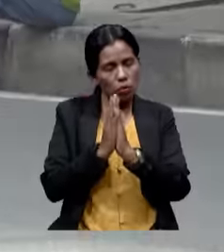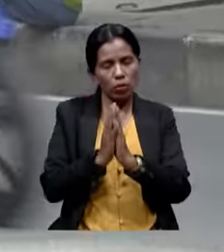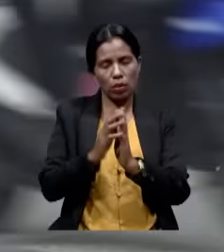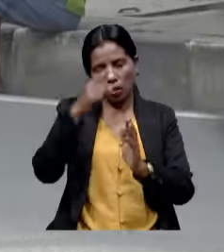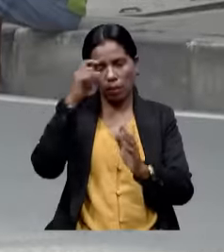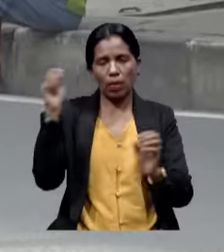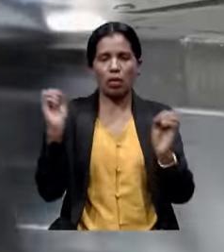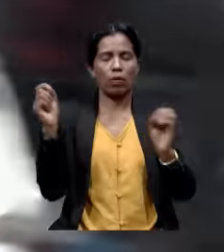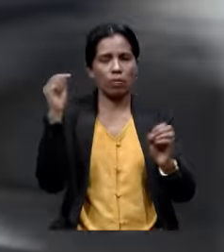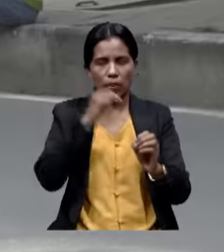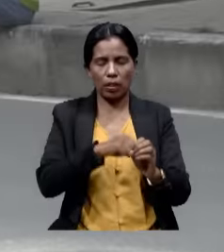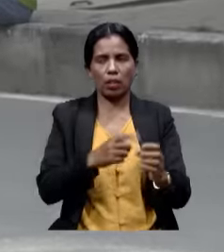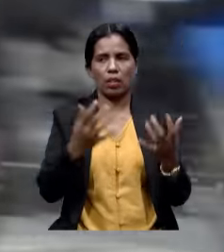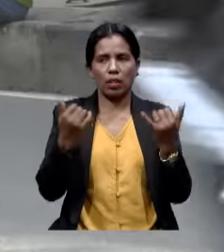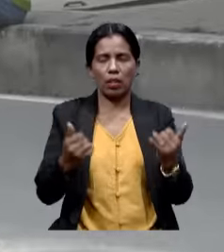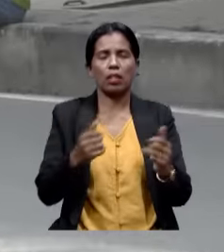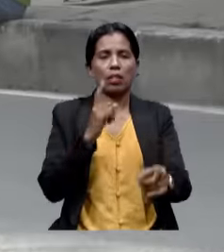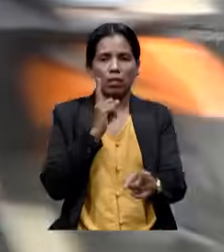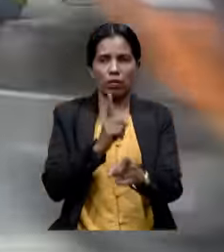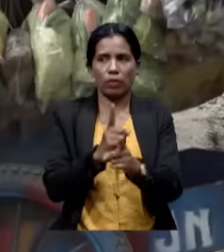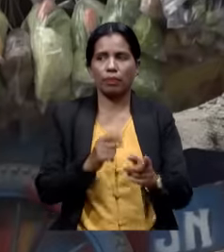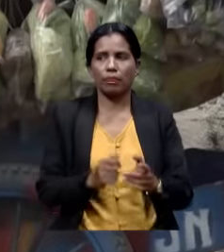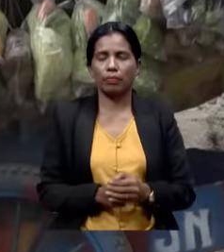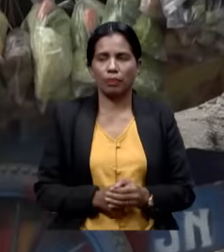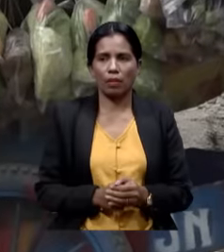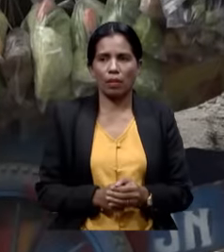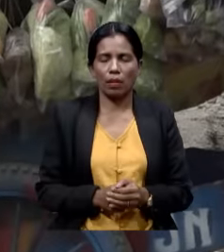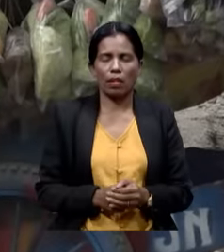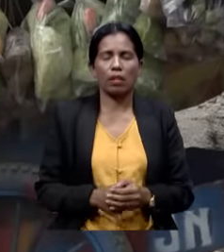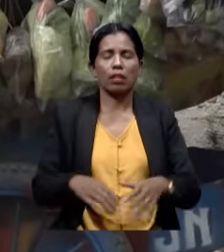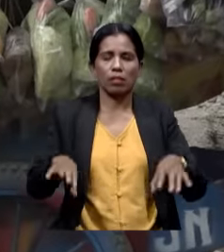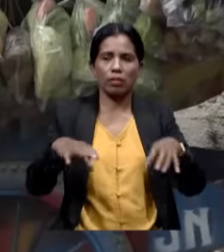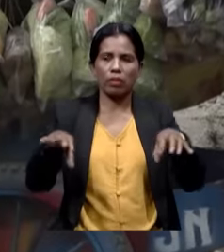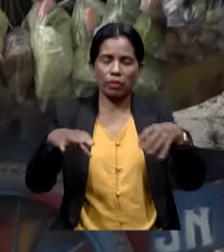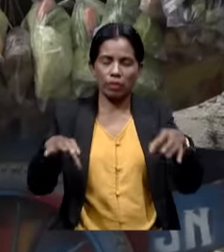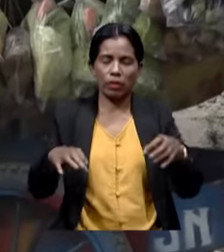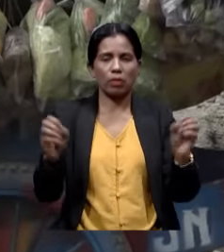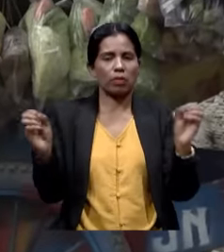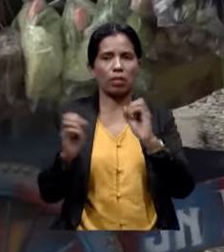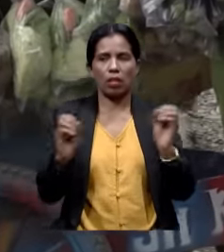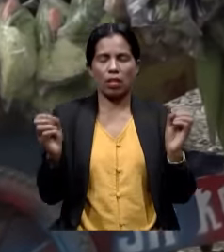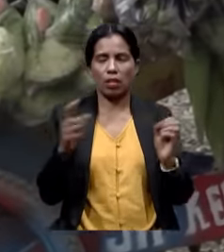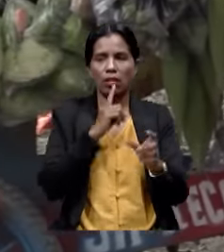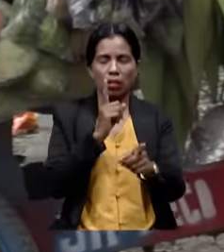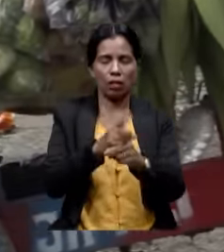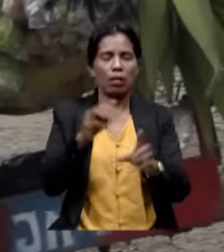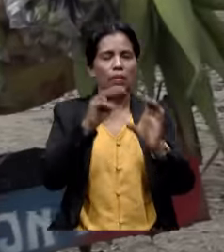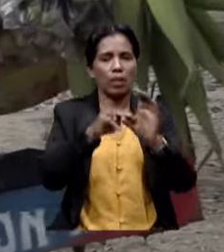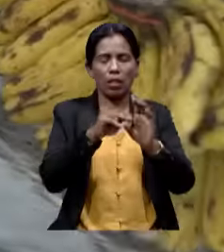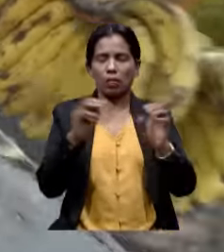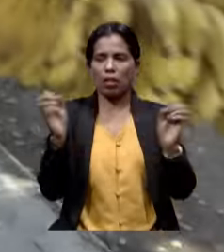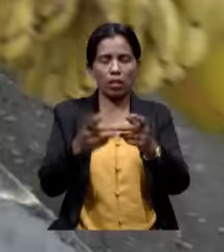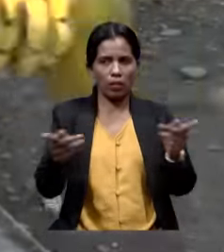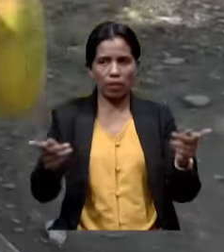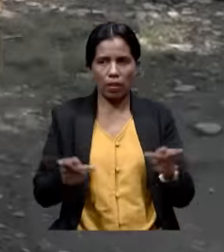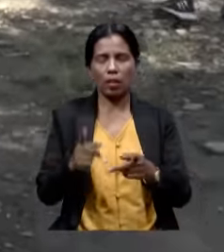boso, kata idane realidade. Campo trabalho hela ho promessa, kondisau mercado la digno la ia espaço.